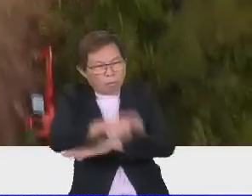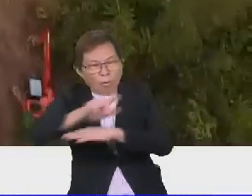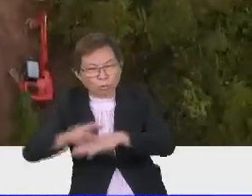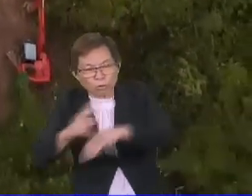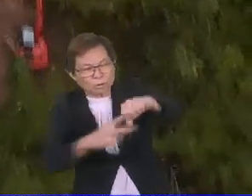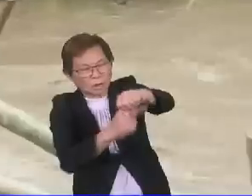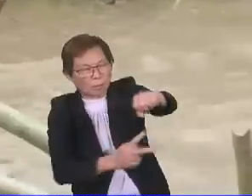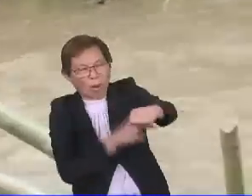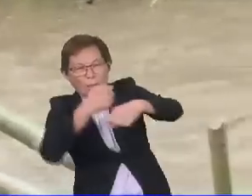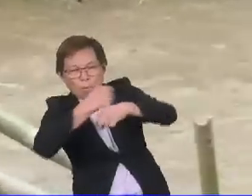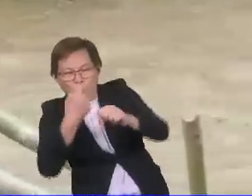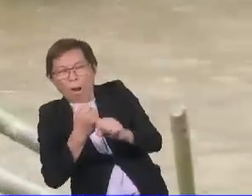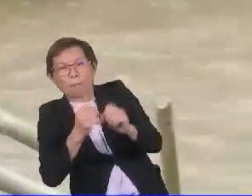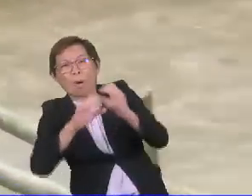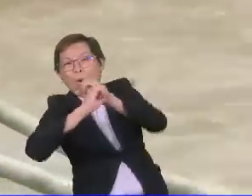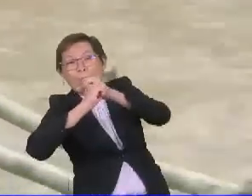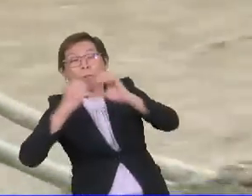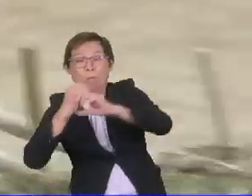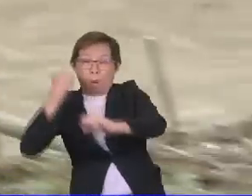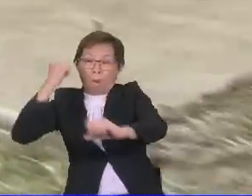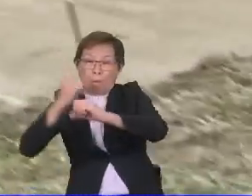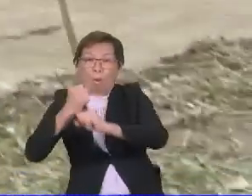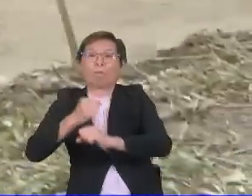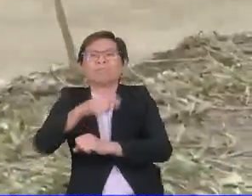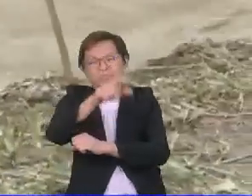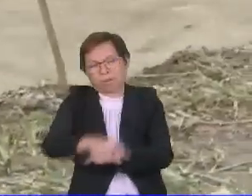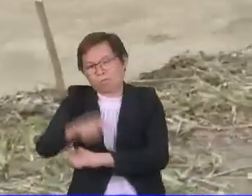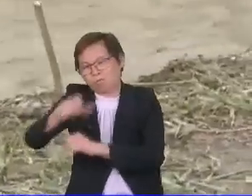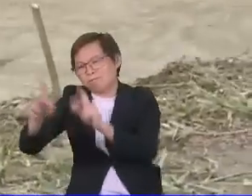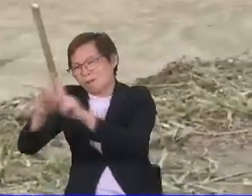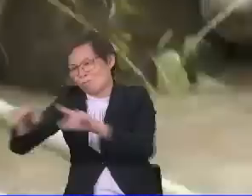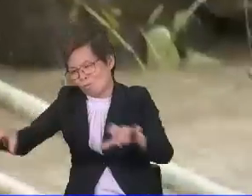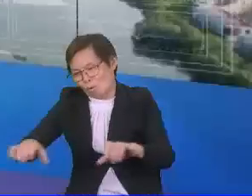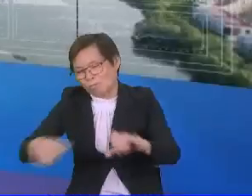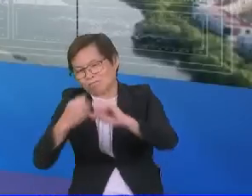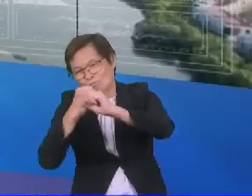jembatan diperbuat daripada Buluh yang dibina oleh penduduk kampung